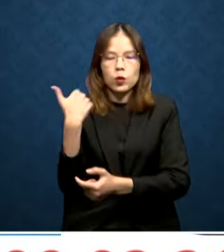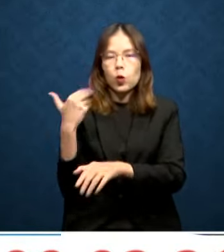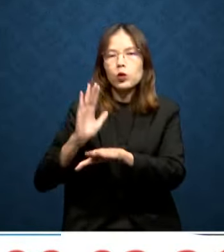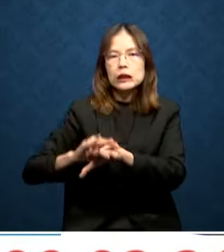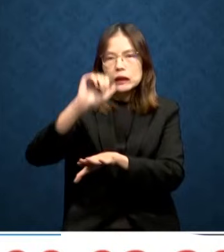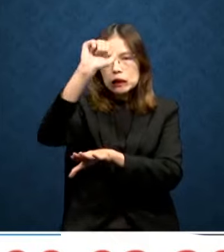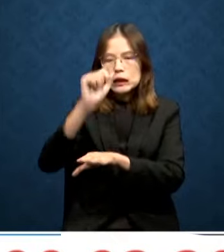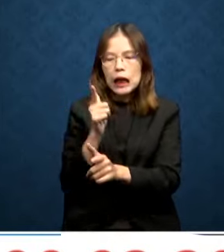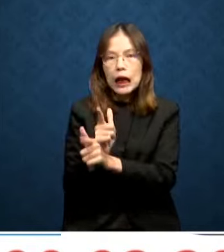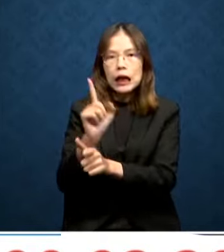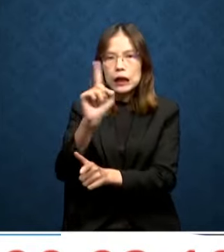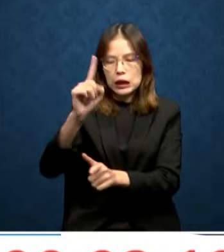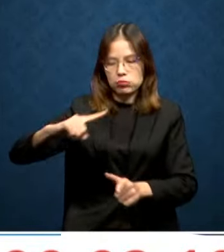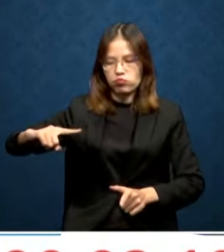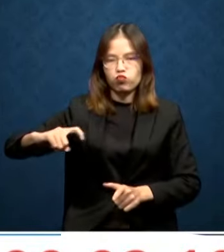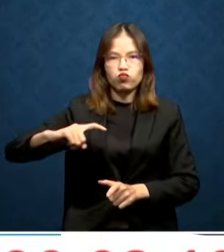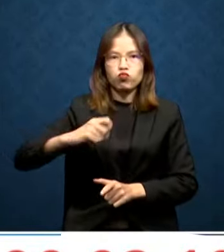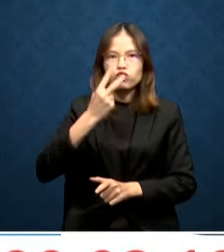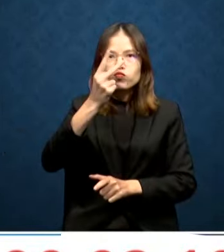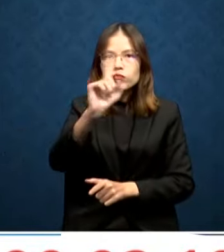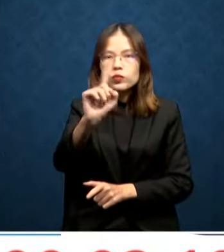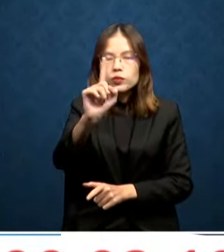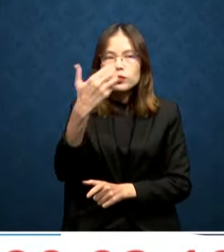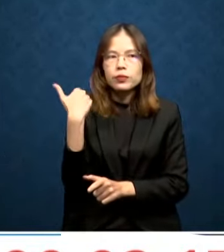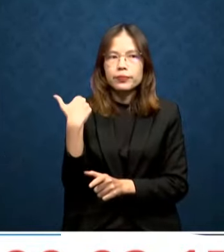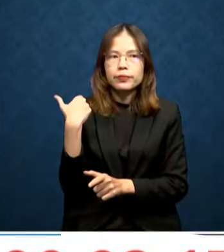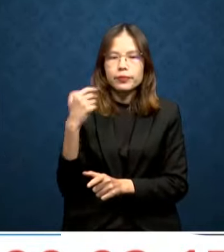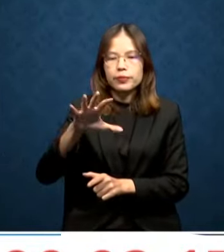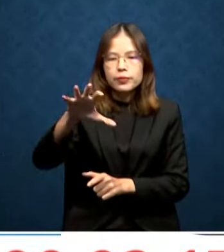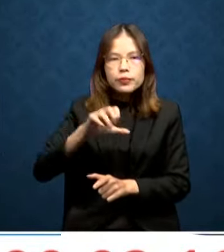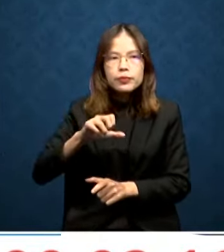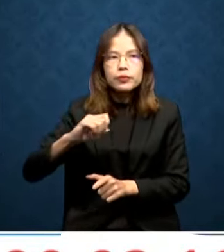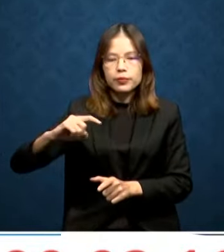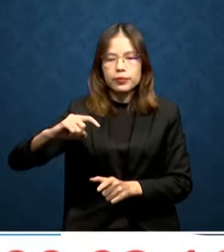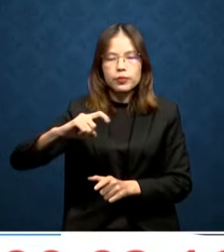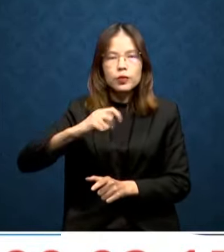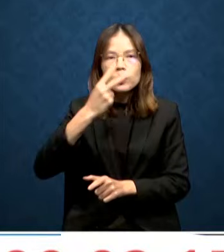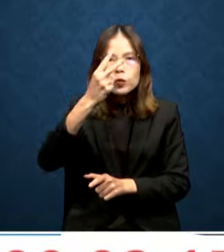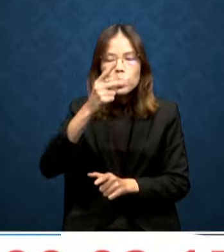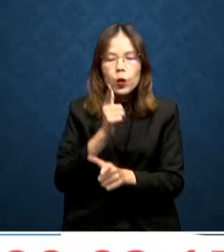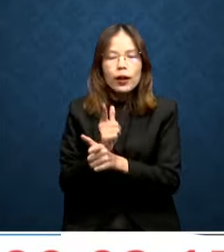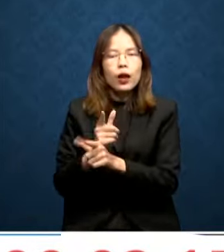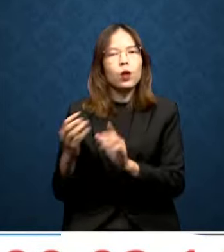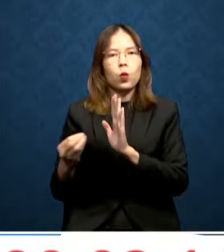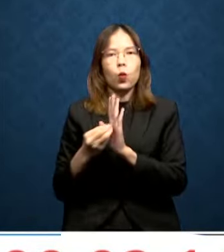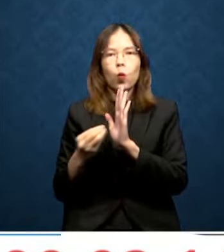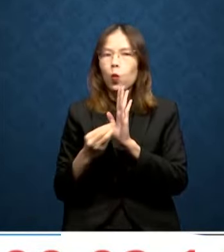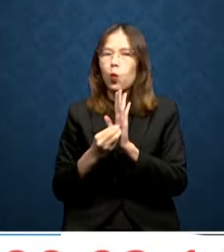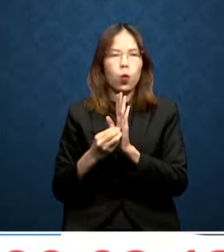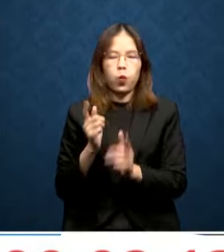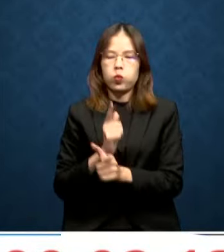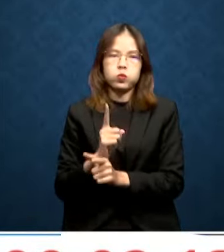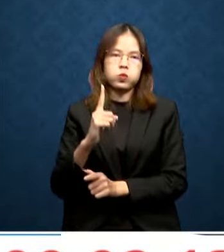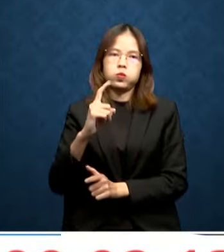เลี้ยงไส้เดือนท่านเล่าให้ฟังว่าเคยนำไส้เดือนมาเลี้ยงที่กรุงเทพฯแต่ปรากฏว่าเลี้ยงไม่ได้